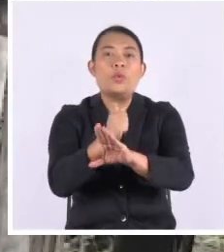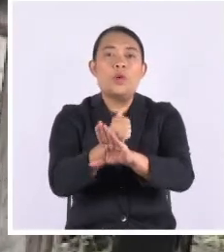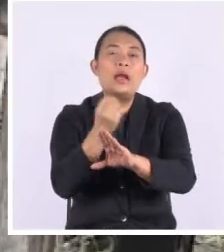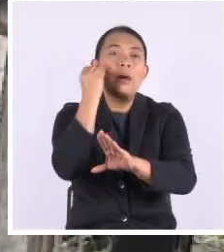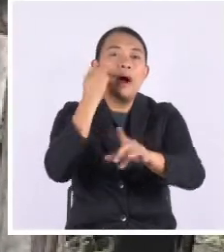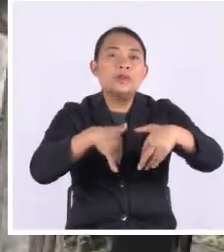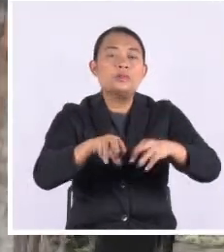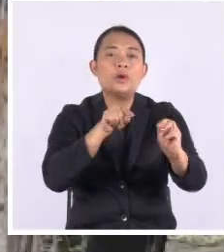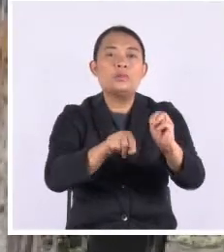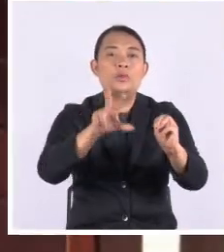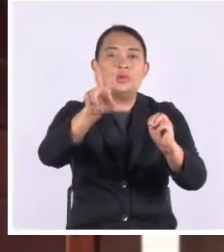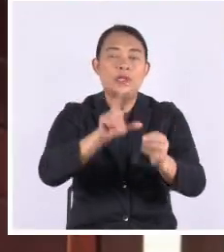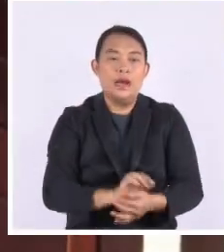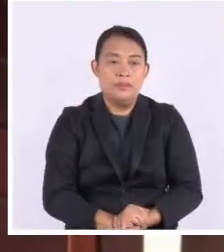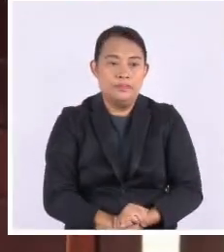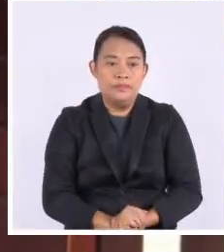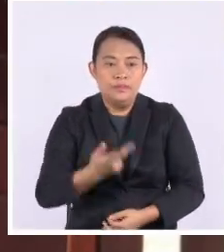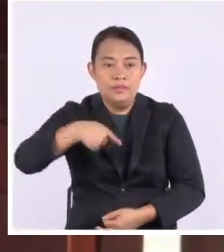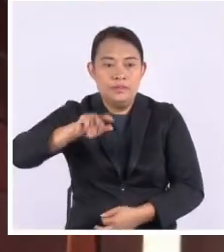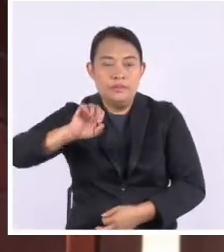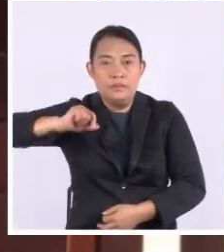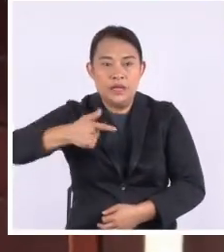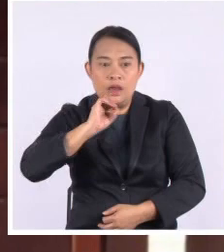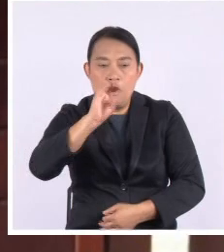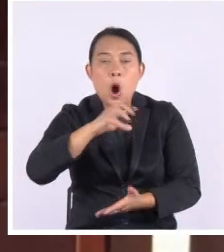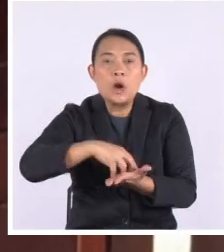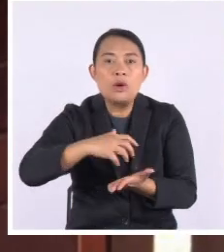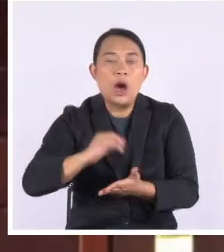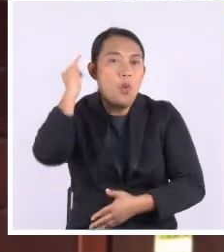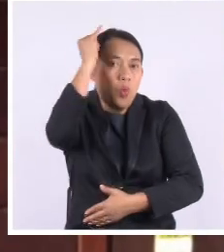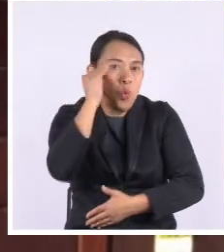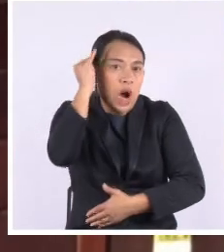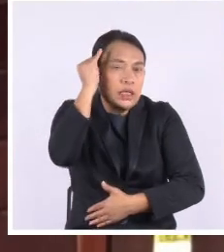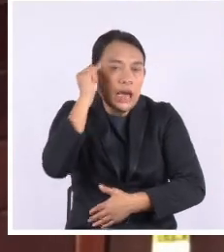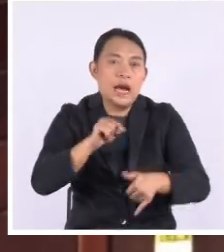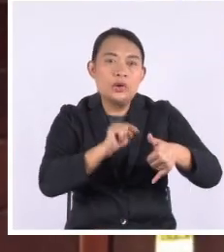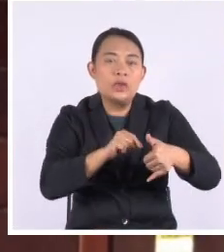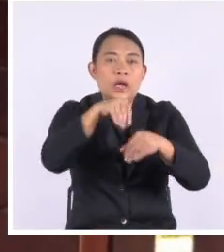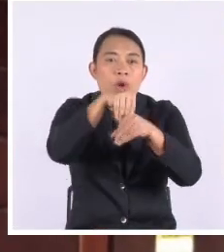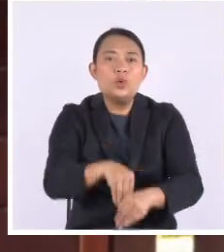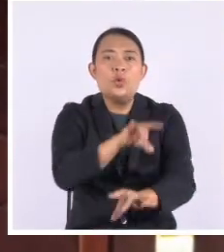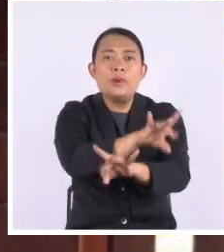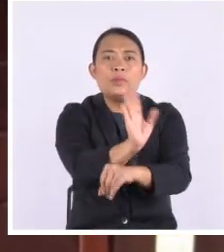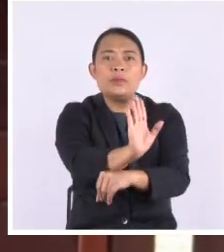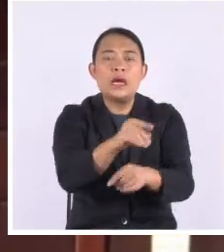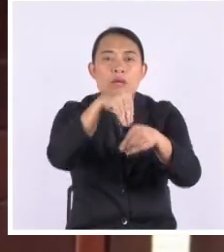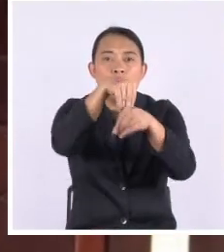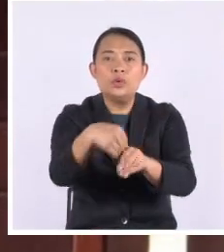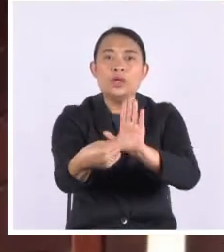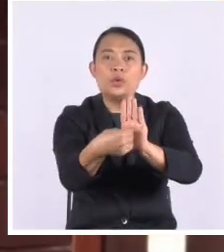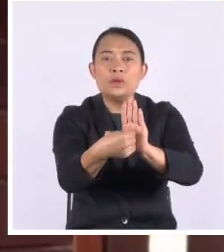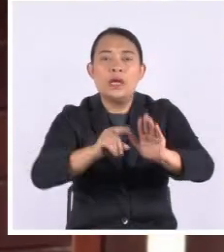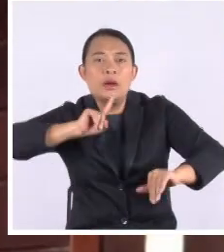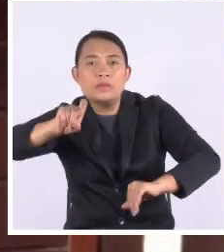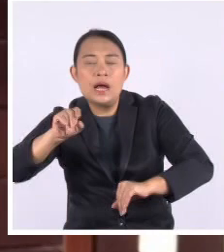3ในผินกำไรแก้วบอกกับผู้สื่อข่าวอย่างนี้ค่ะว่ายายออนเนี่ยไม่ใช่คนเพชรบุรีมาจากกรุงเทพถามหาญาติ